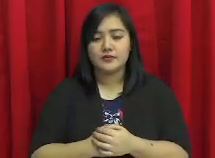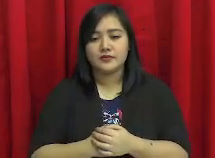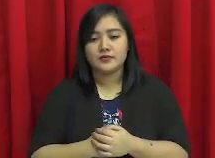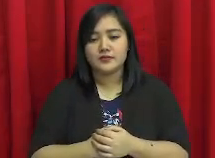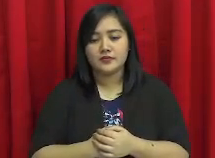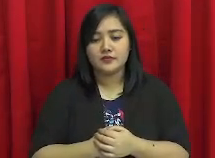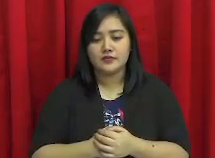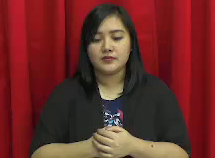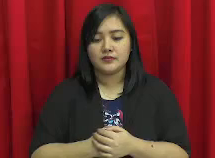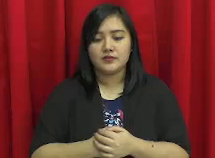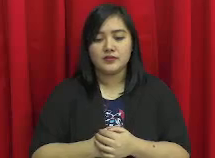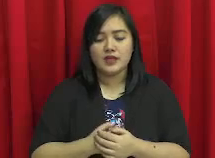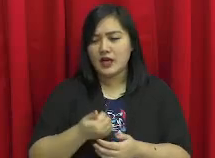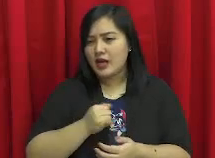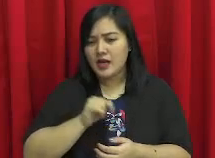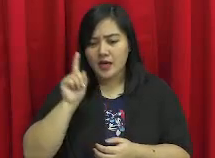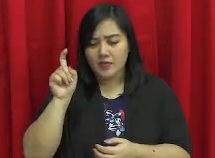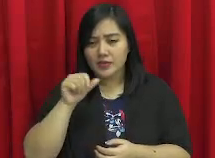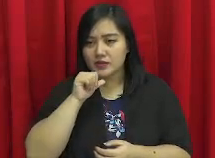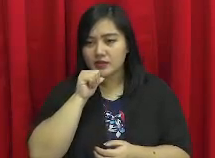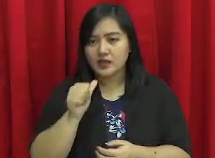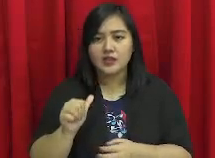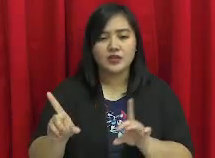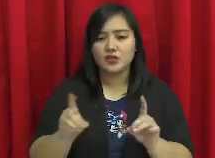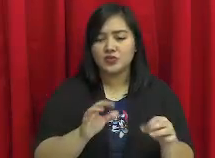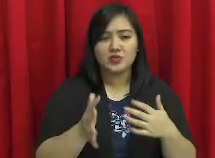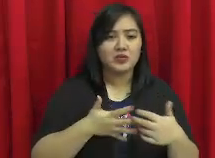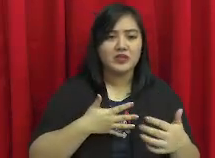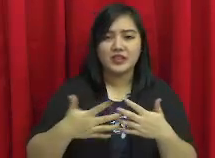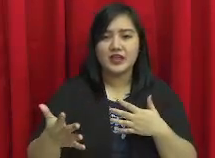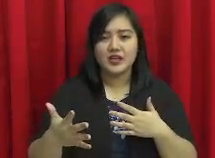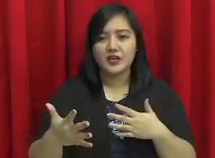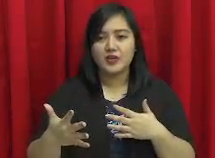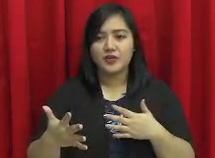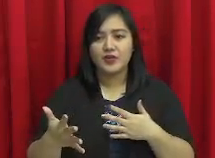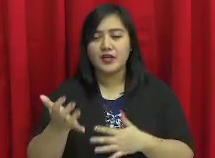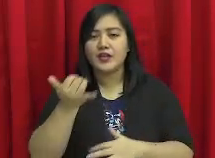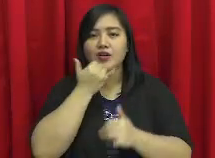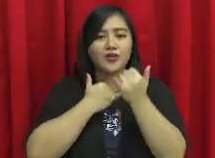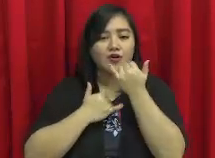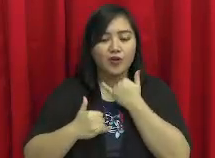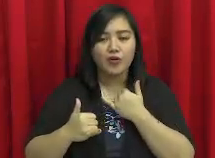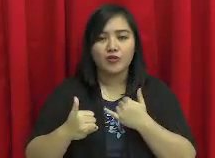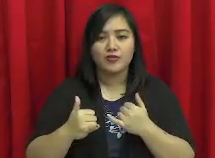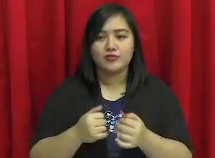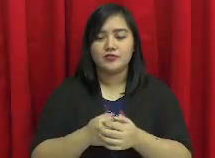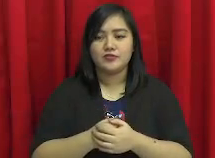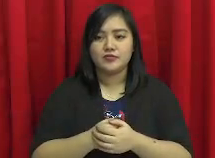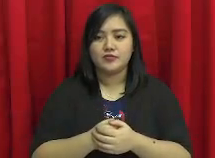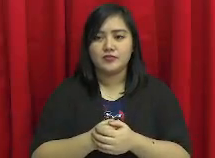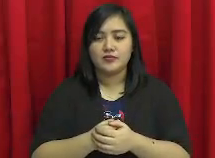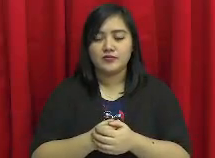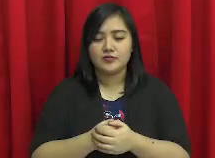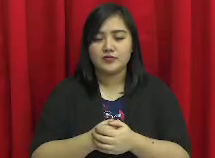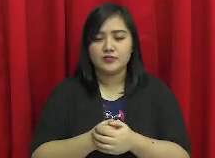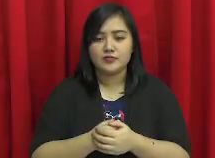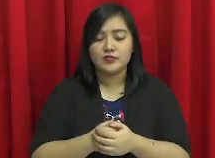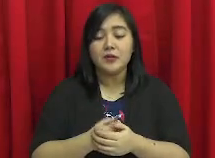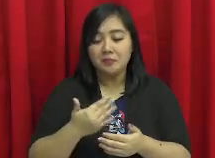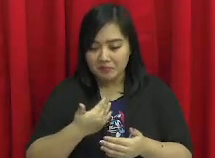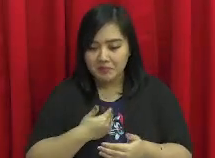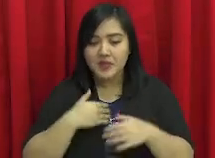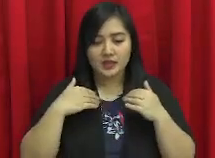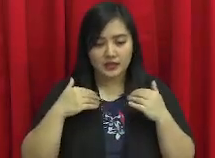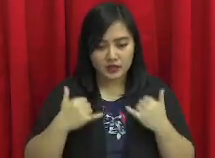kung ano-ano pang gawin ko sa aking buhay. Leader na ako. Man. May susunod na sa akin. Now is that I need